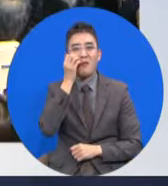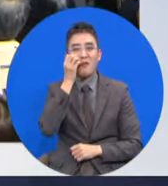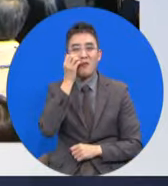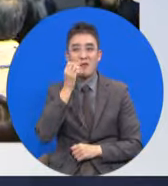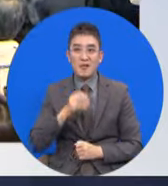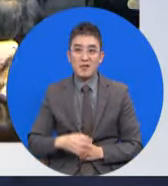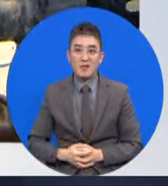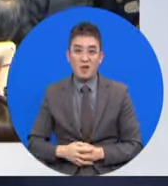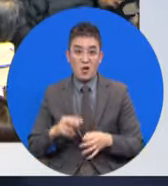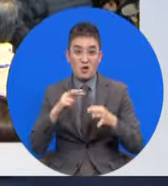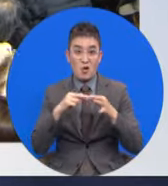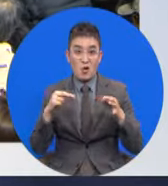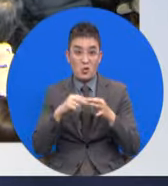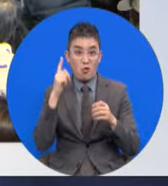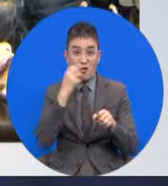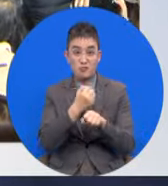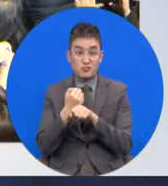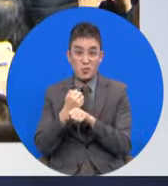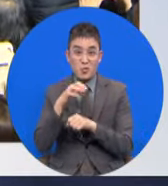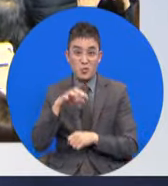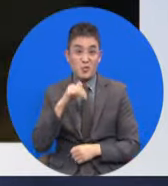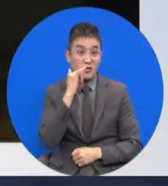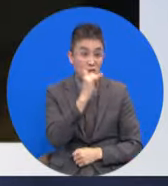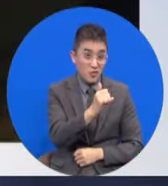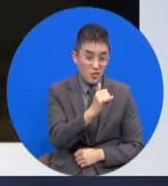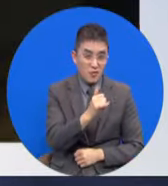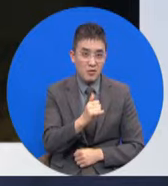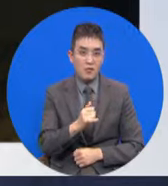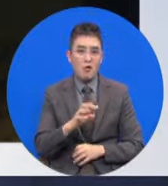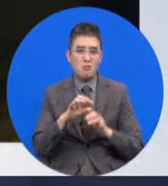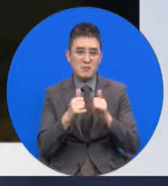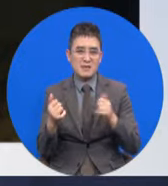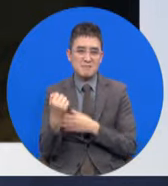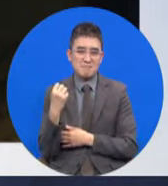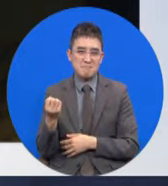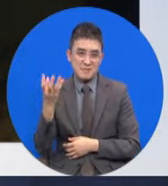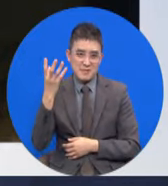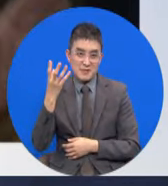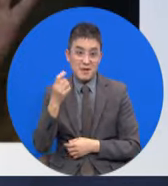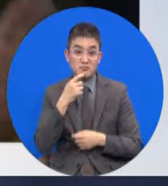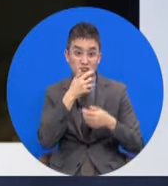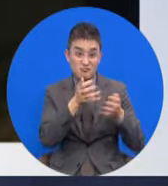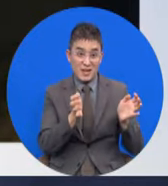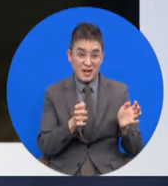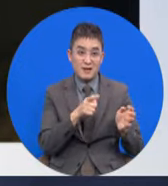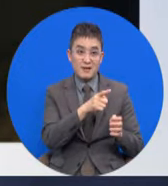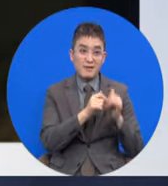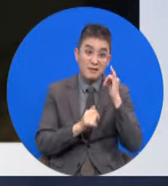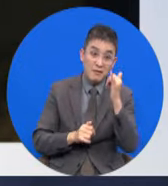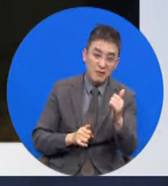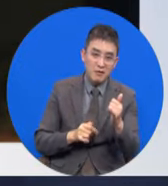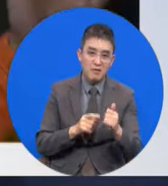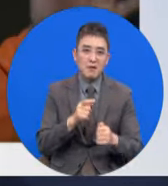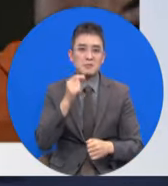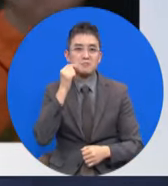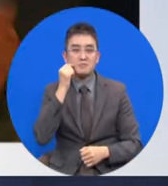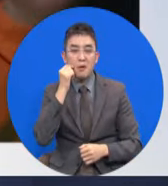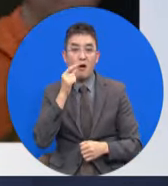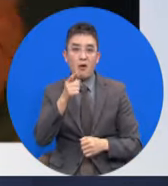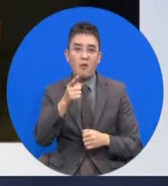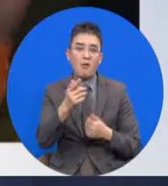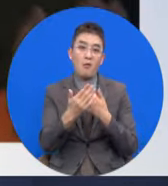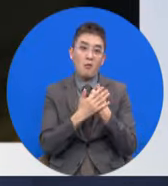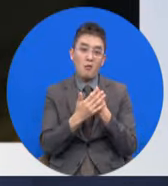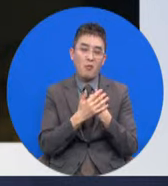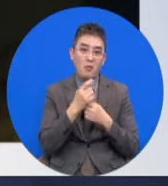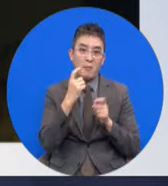돌리면은 국민의힘당이 이제 유리하게 나오고요. 그렇군요. 민주당 계열의 정당 돌리면 유리하게 나옵니다. 게 이상합니다. 아마도 지금